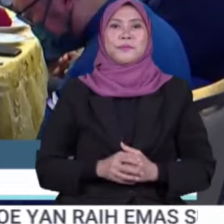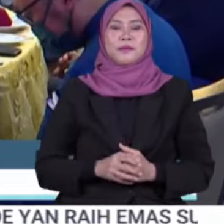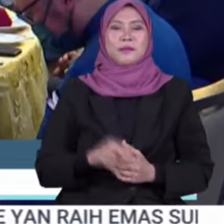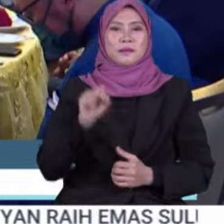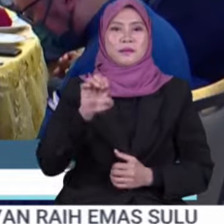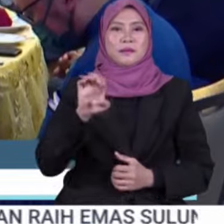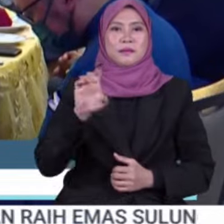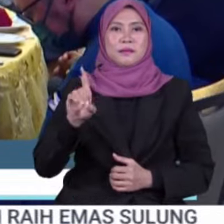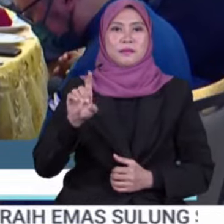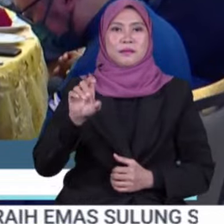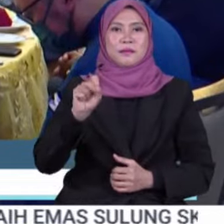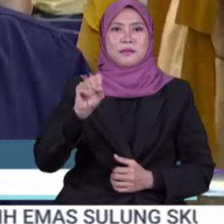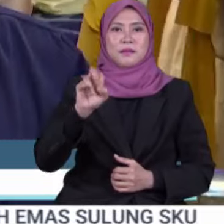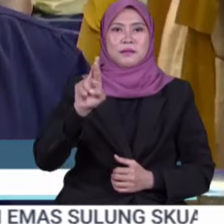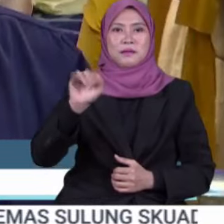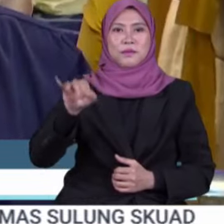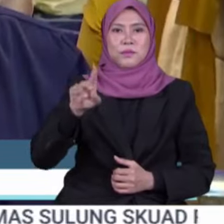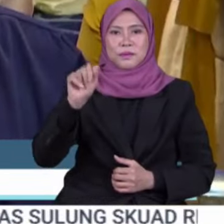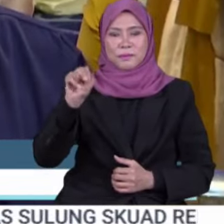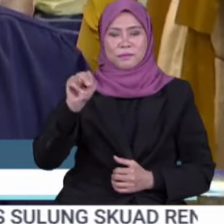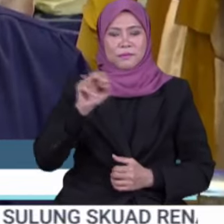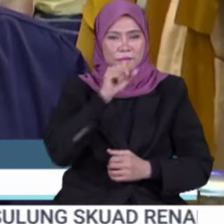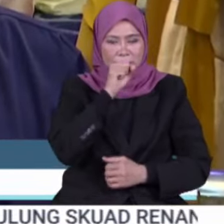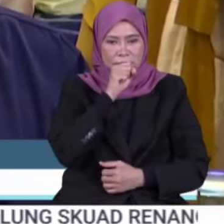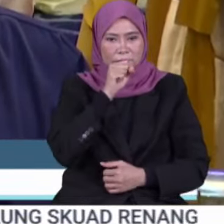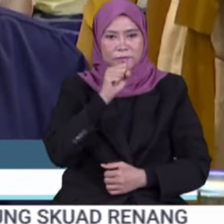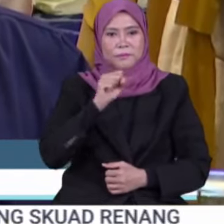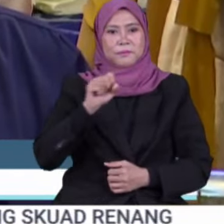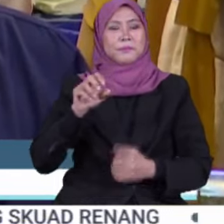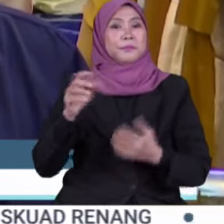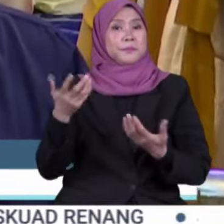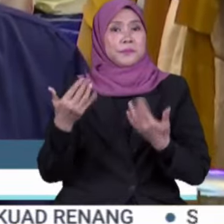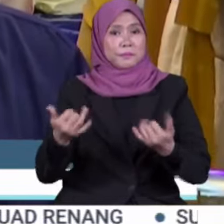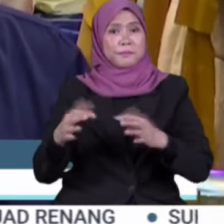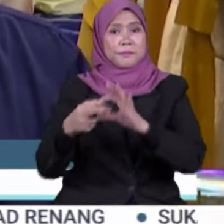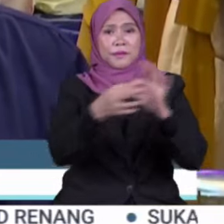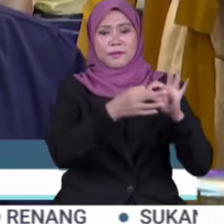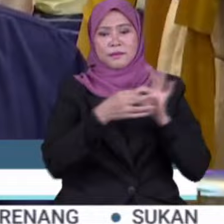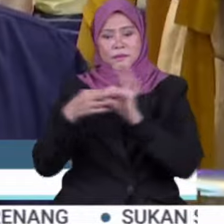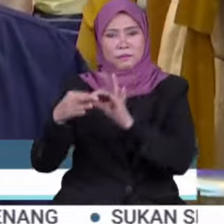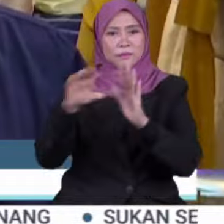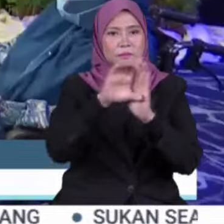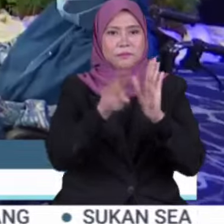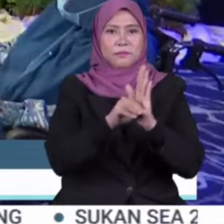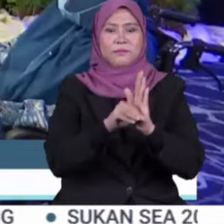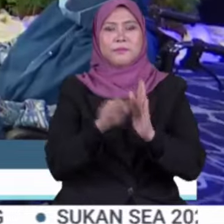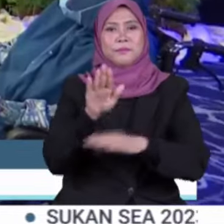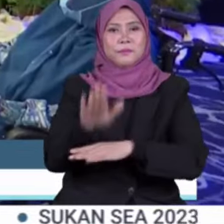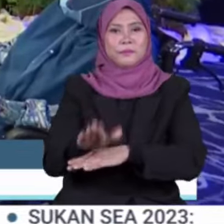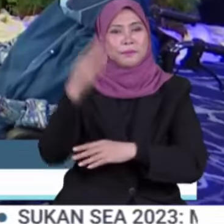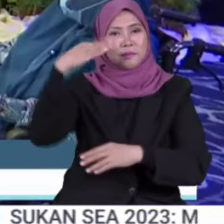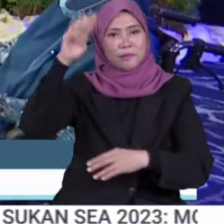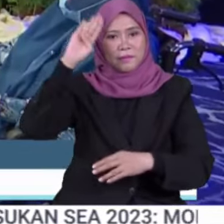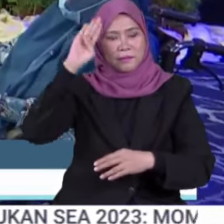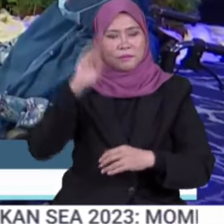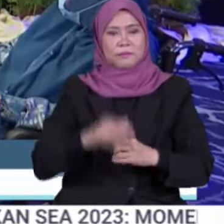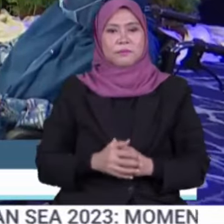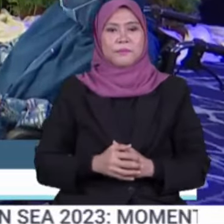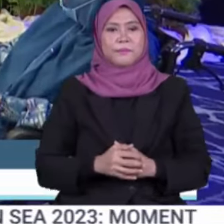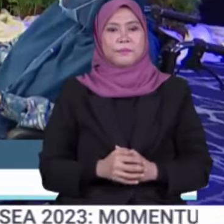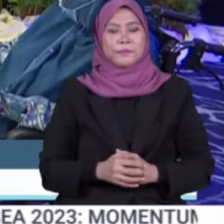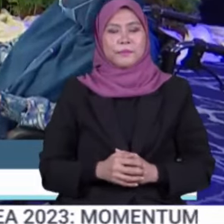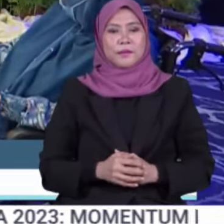Jamalulail dalam titahnya, MAEPS dan JAEPS bekerjasama membangunkan kurikulum Sekolah Agama Petang Perlis. Ia dilaksana